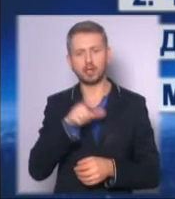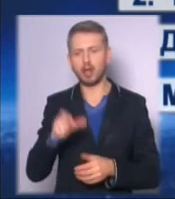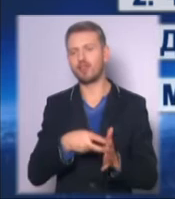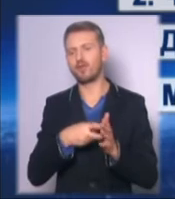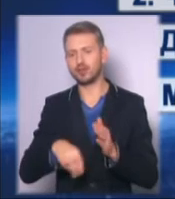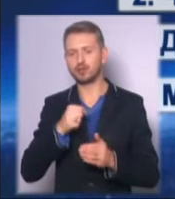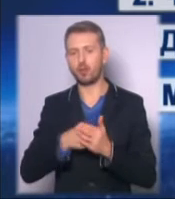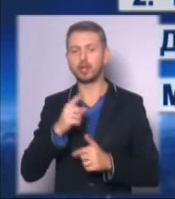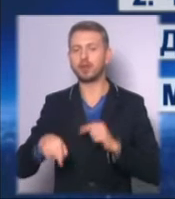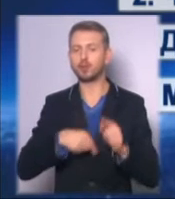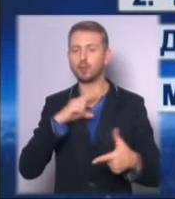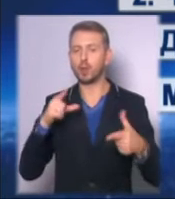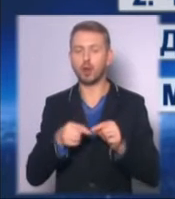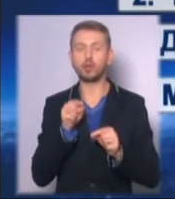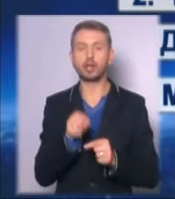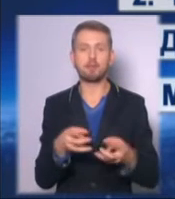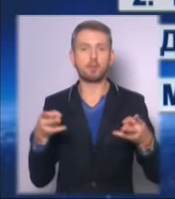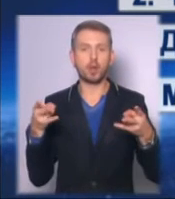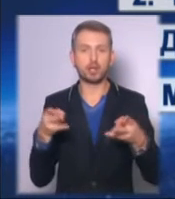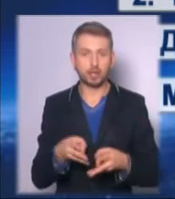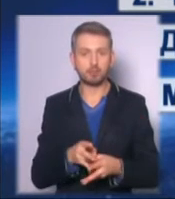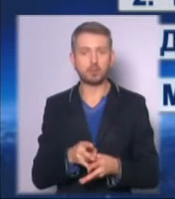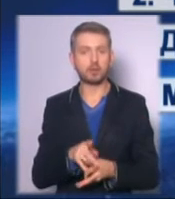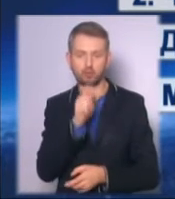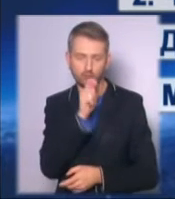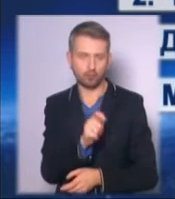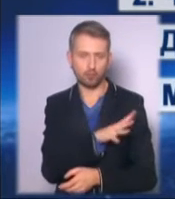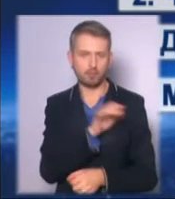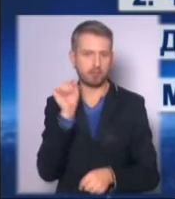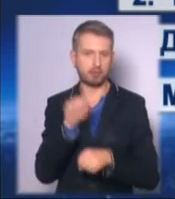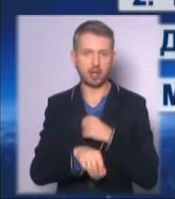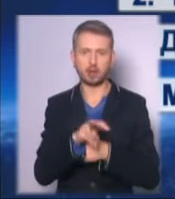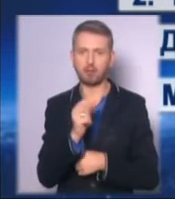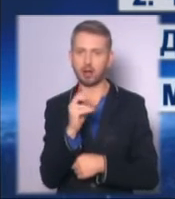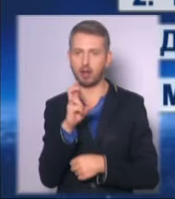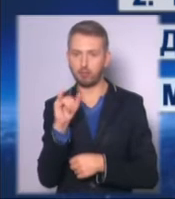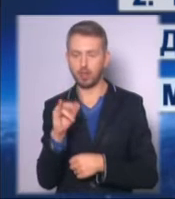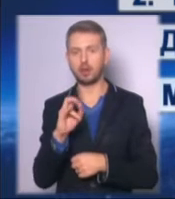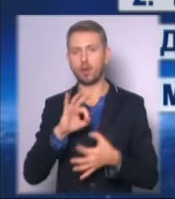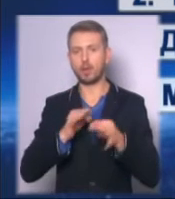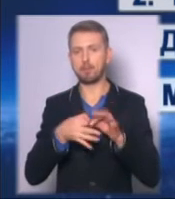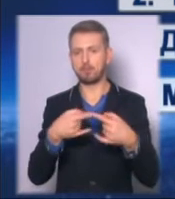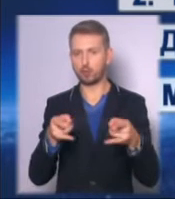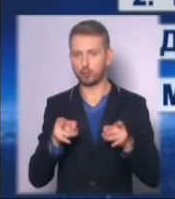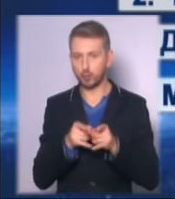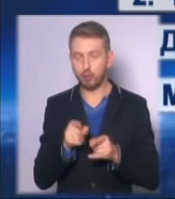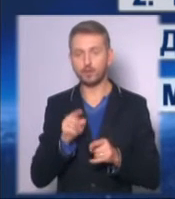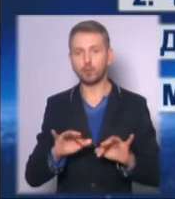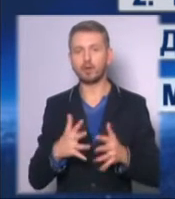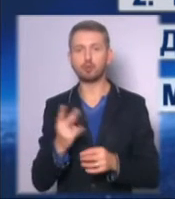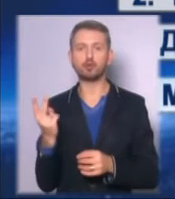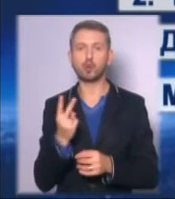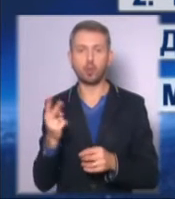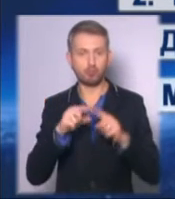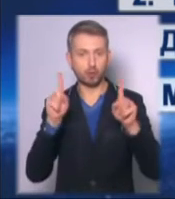до наступного раунду, їм потрібно, аби що, перемагати Макабі вдома на Олімпійському. У цьому випадку другу путівку